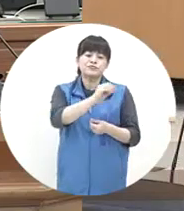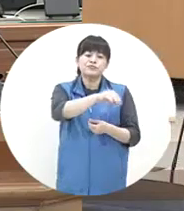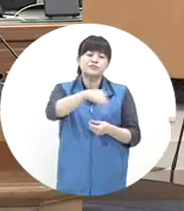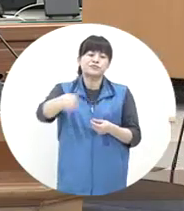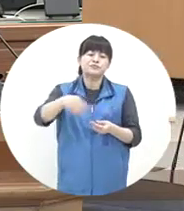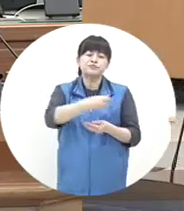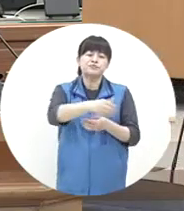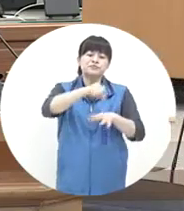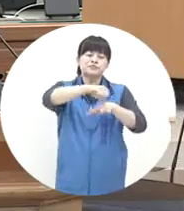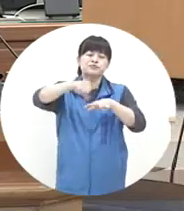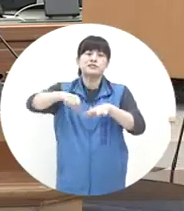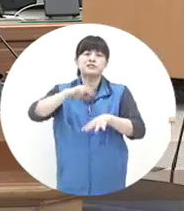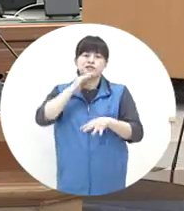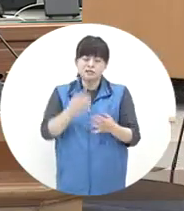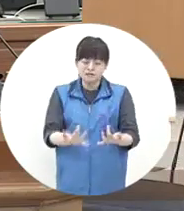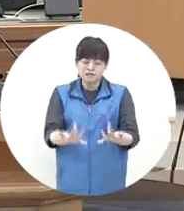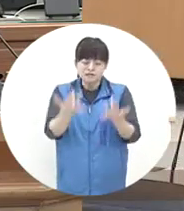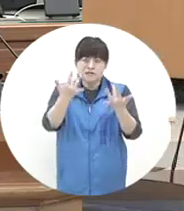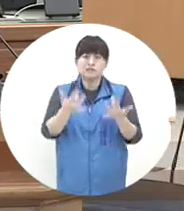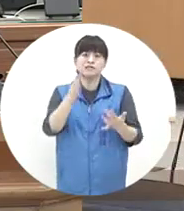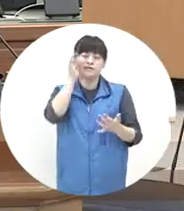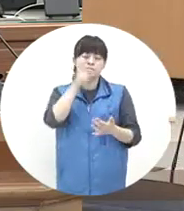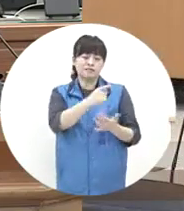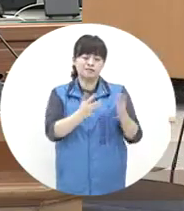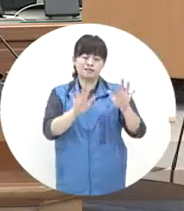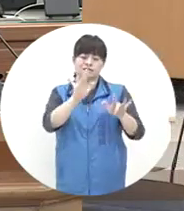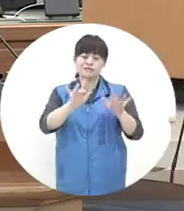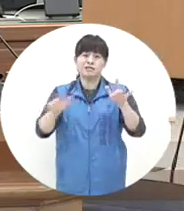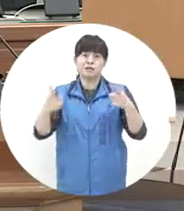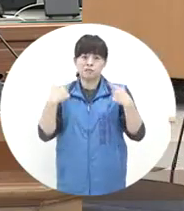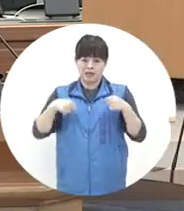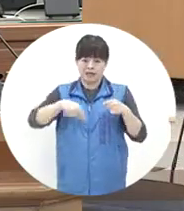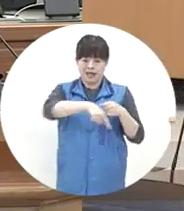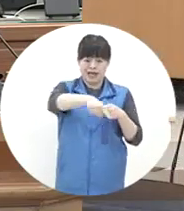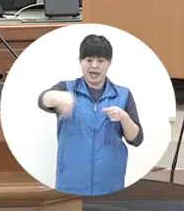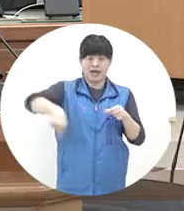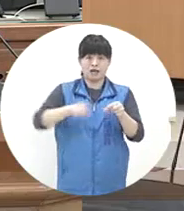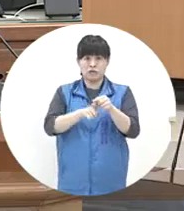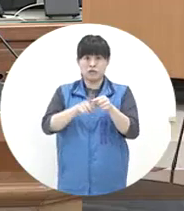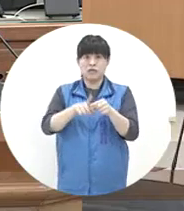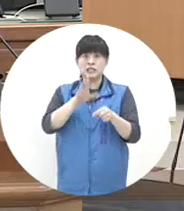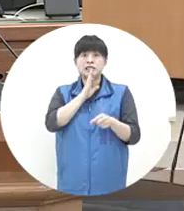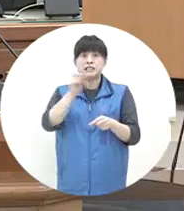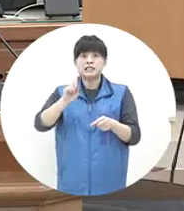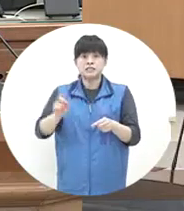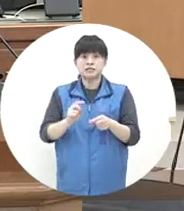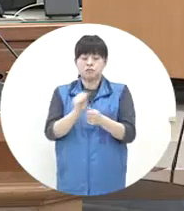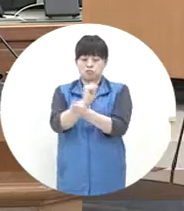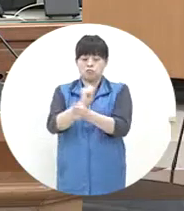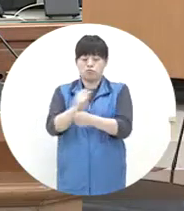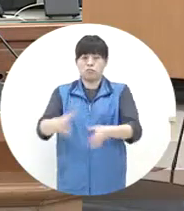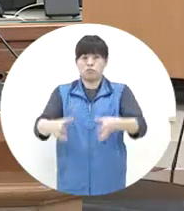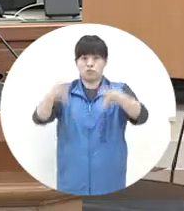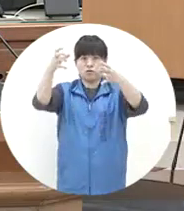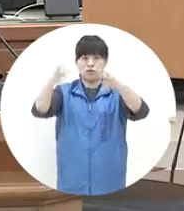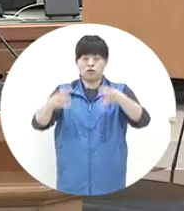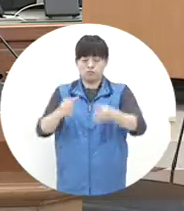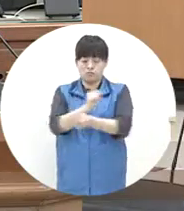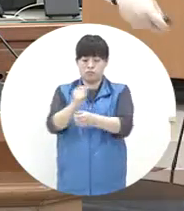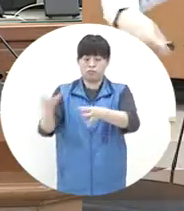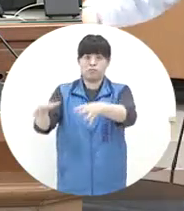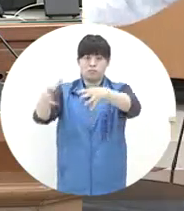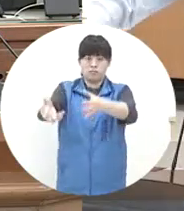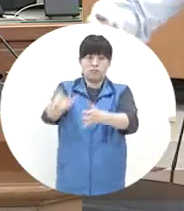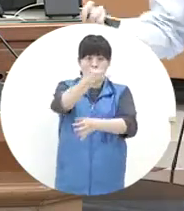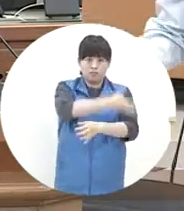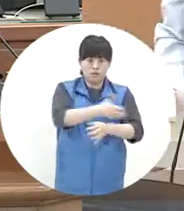撒草种还要等它长就会变成这，因为这个中间本来是一圈整圈是灌木啊齁、哦、他把灌木移掉啊，要